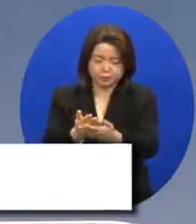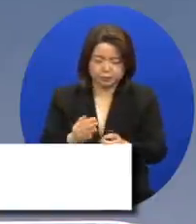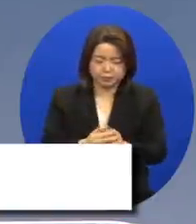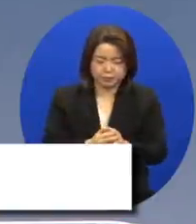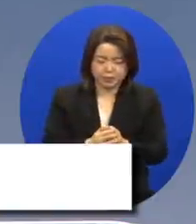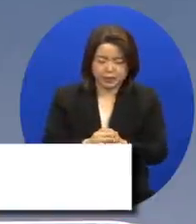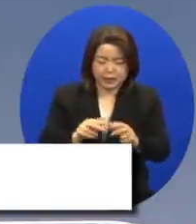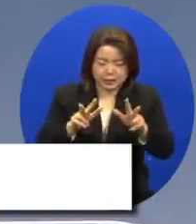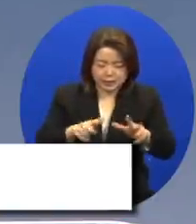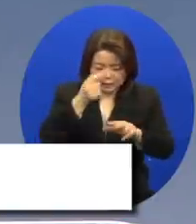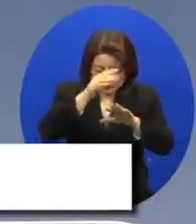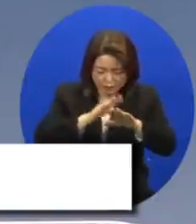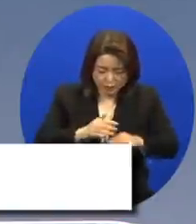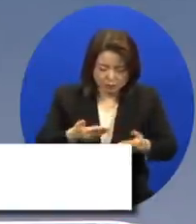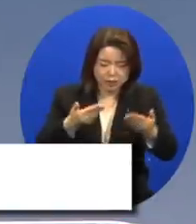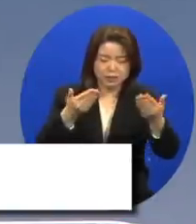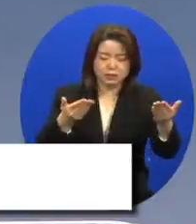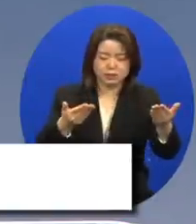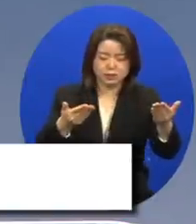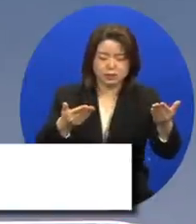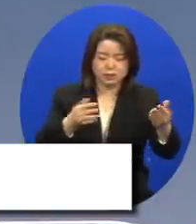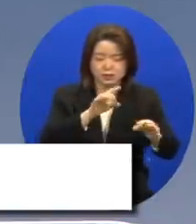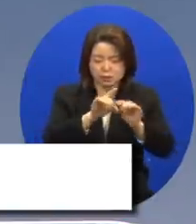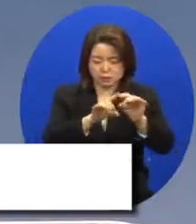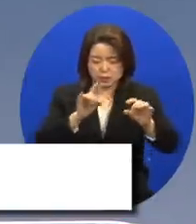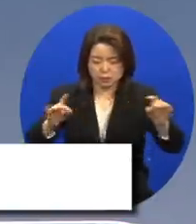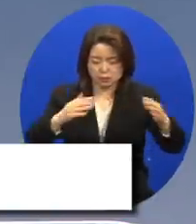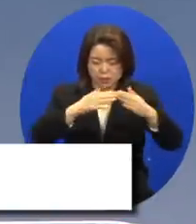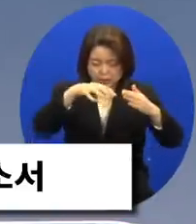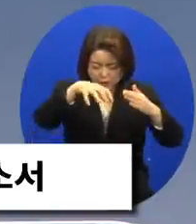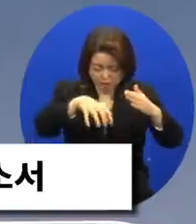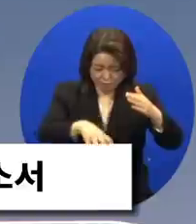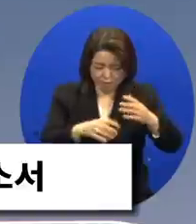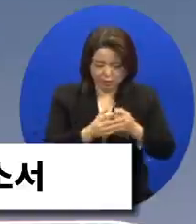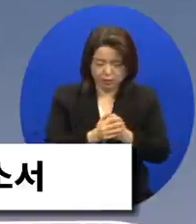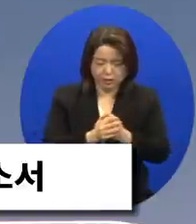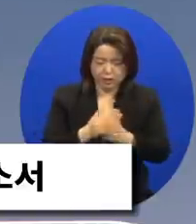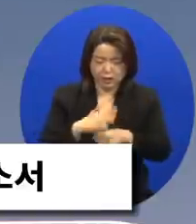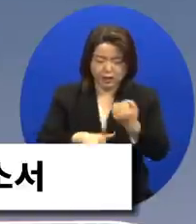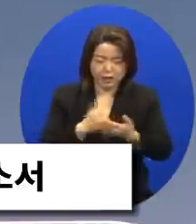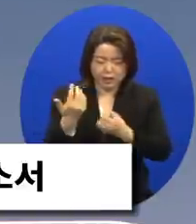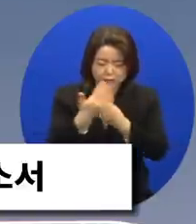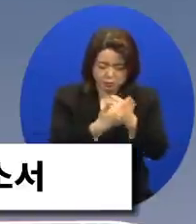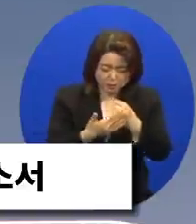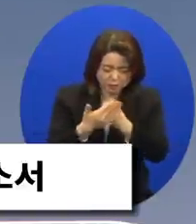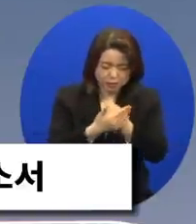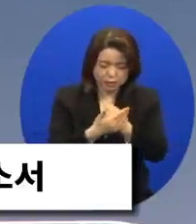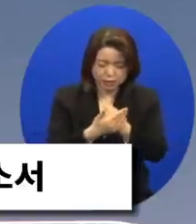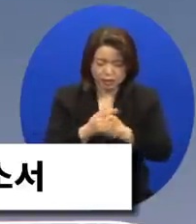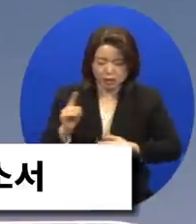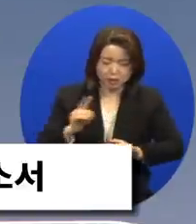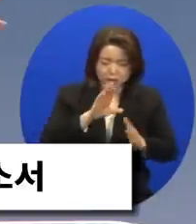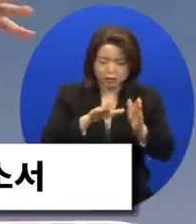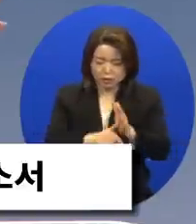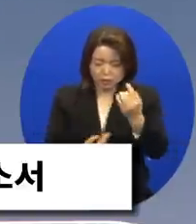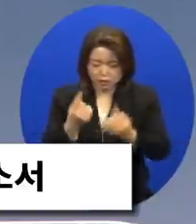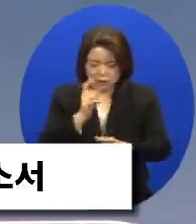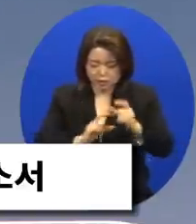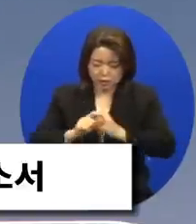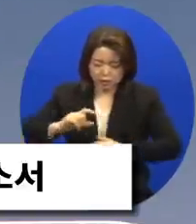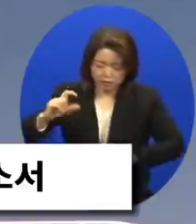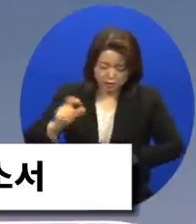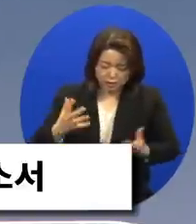지금 예배드리는 그 각각의 있는 처소에 하나님의 은혜가 어느 때보다도 더 강하게